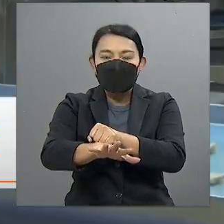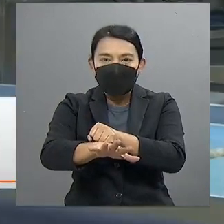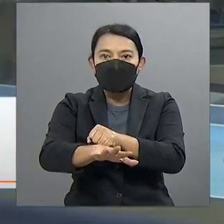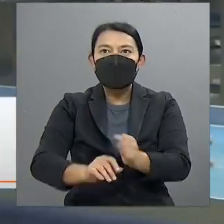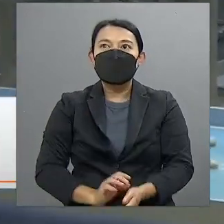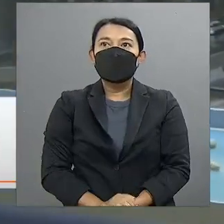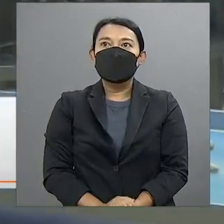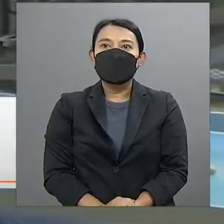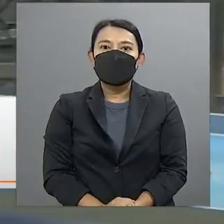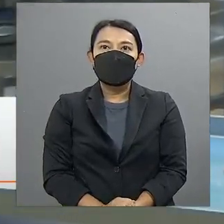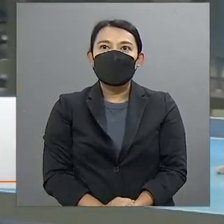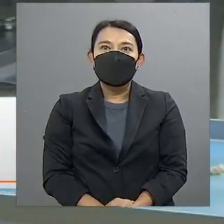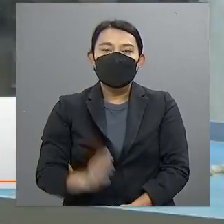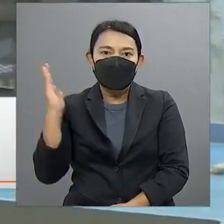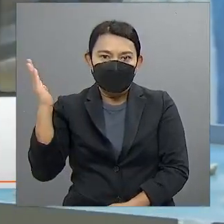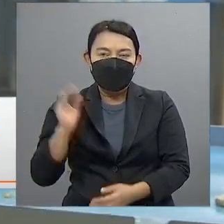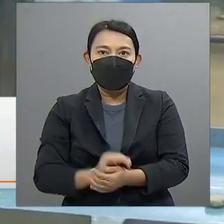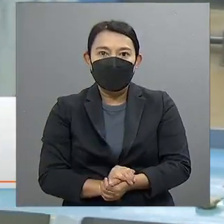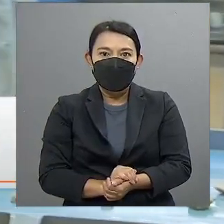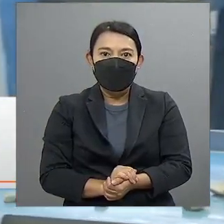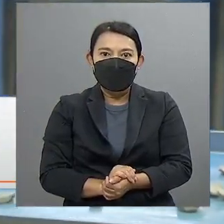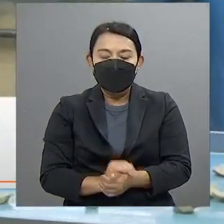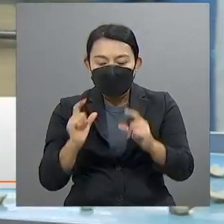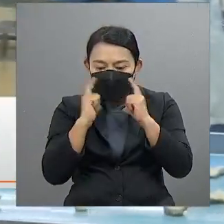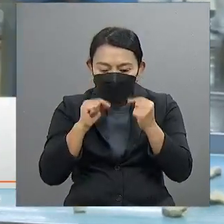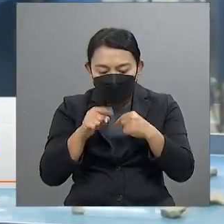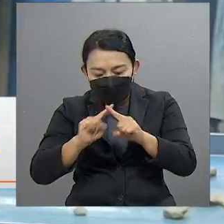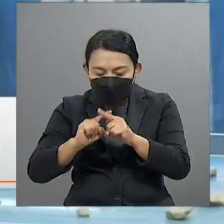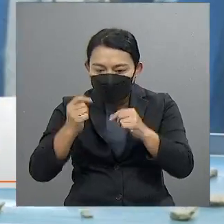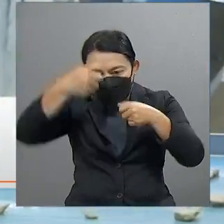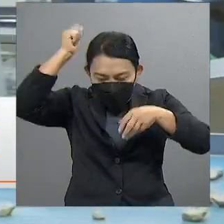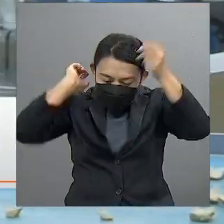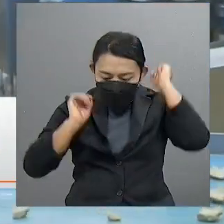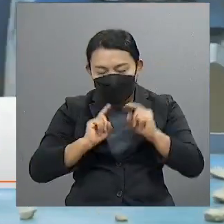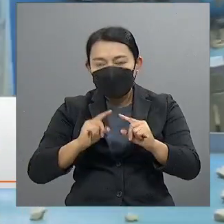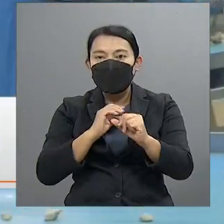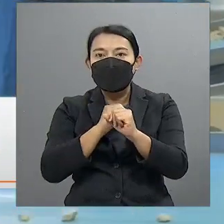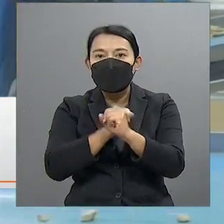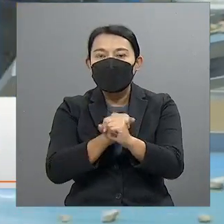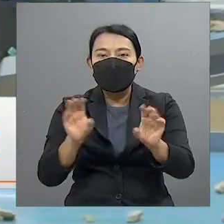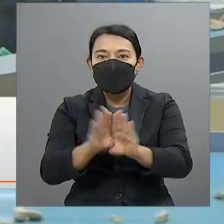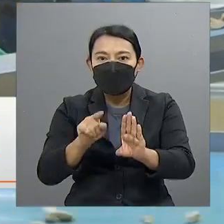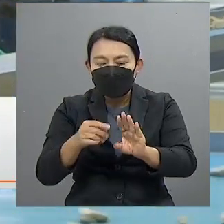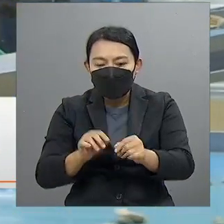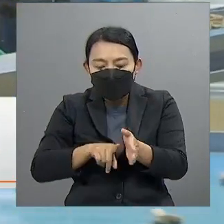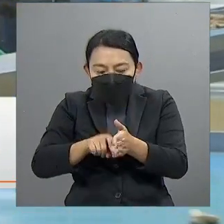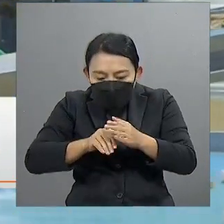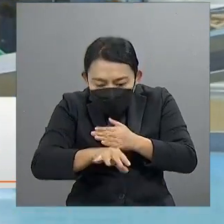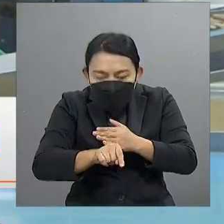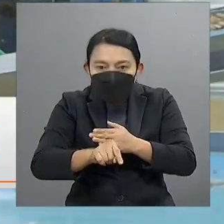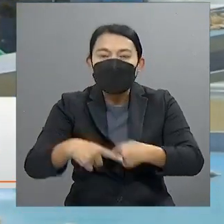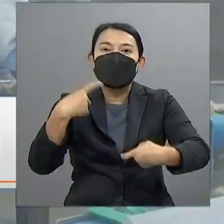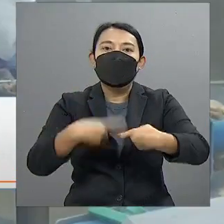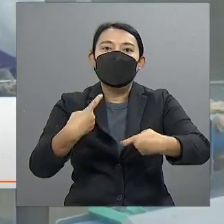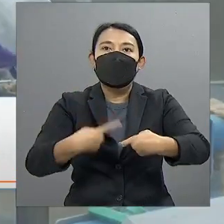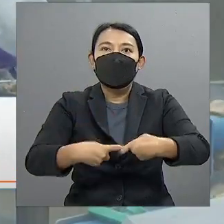มันก็จะเป็นการปิดช่องต่างๆที่มีโอกาสที่จะเชื้อตัวเนี้ยมันจะหลุดรอดออกมาได้นะครับก็เลยทำให้คิดว่าค่อนข้างยากนะครับถึงถ้าในกรณี